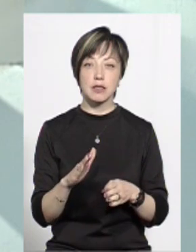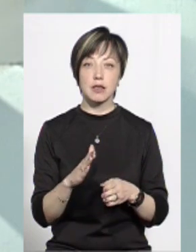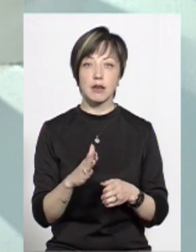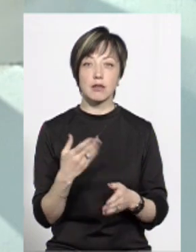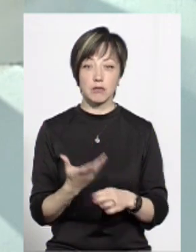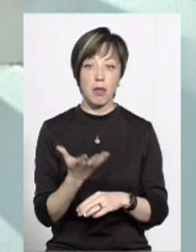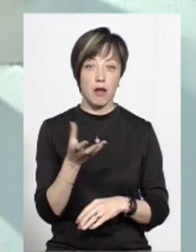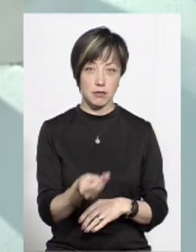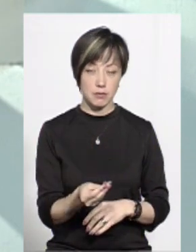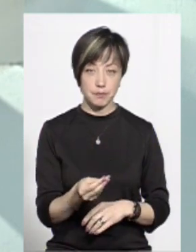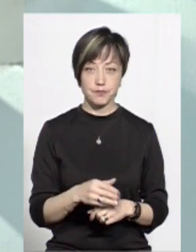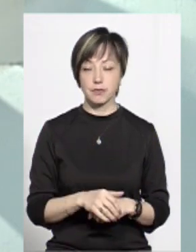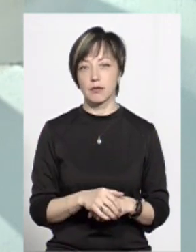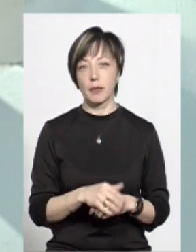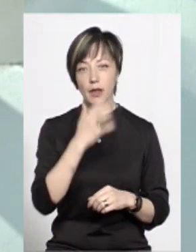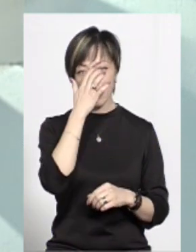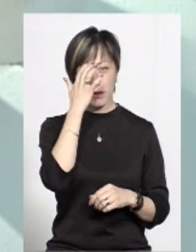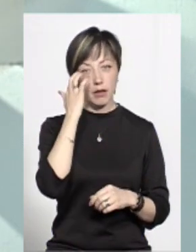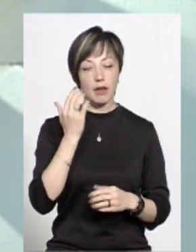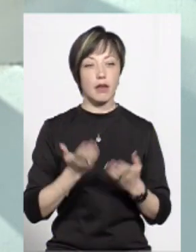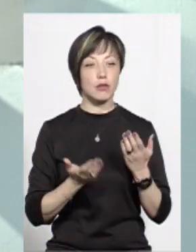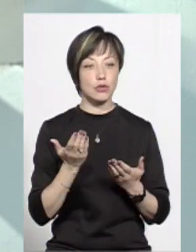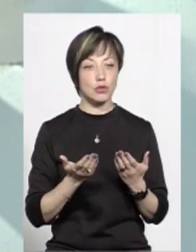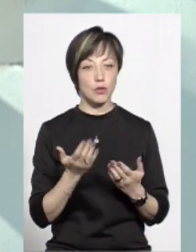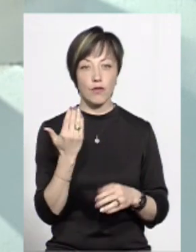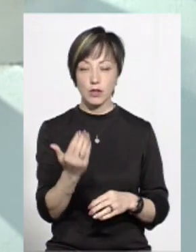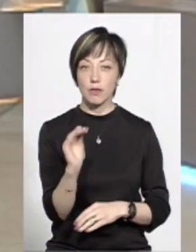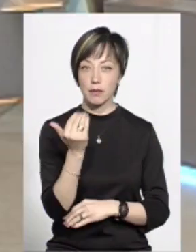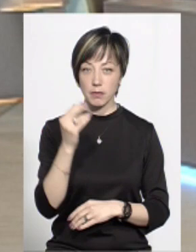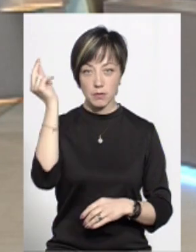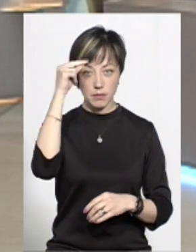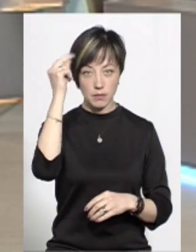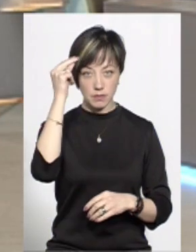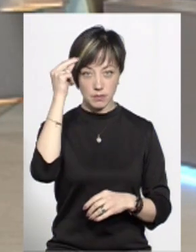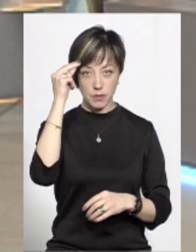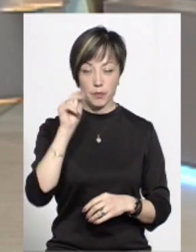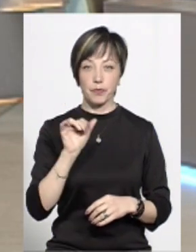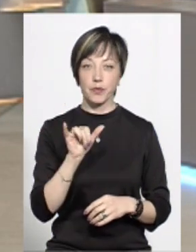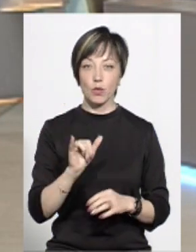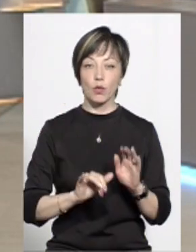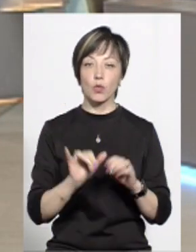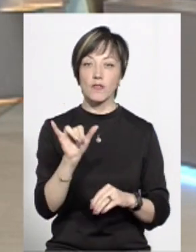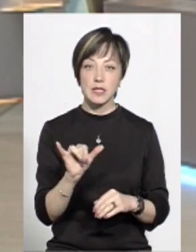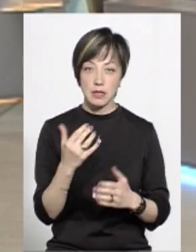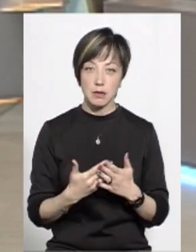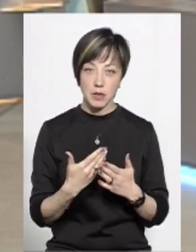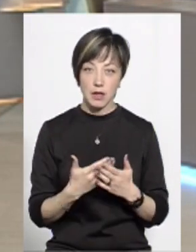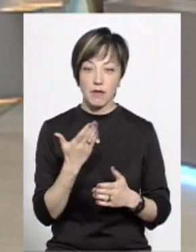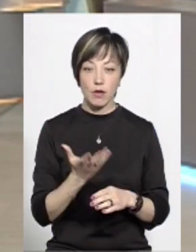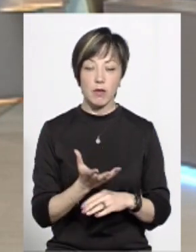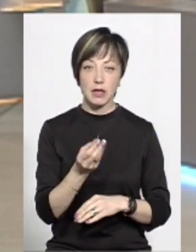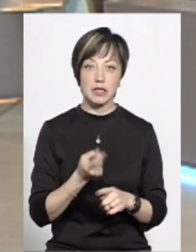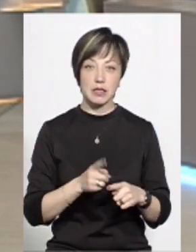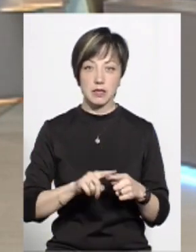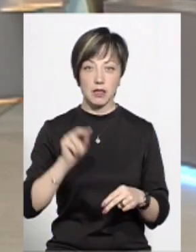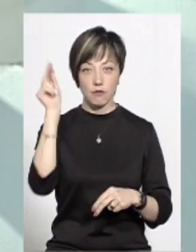йде коштовне. Тобто, якщо ваша дитина навчається у вищому навчальному закладі, ви